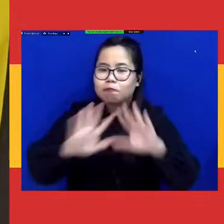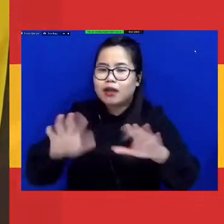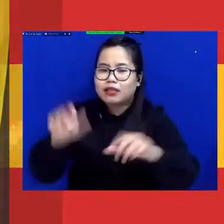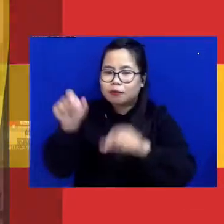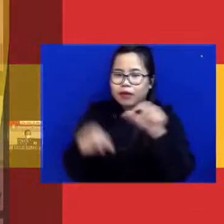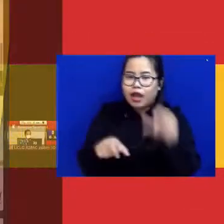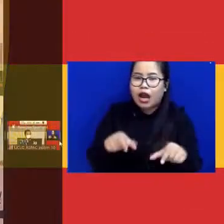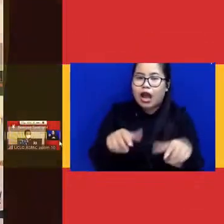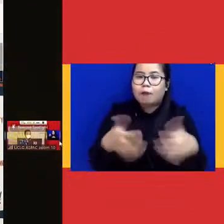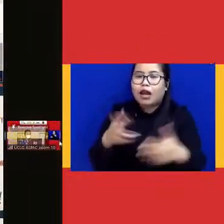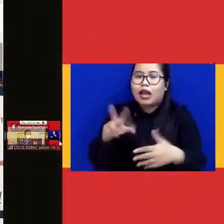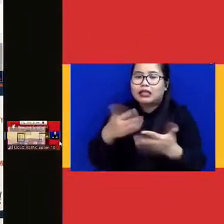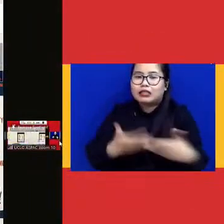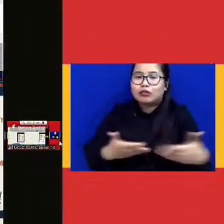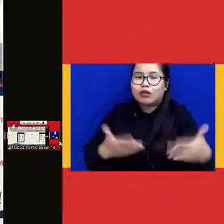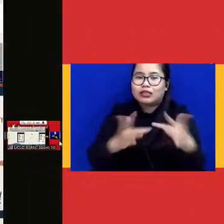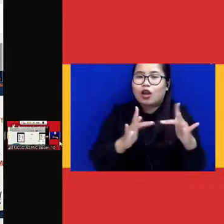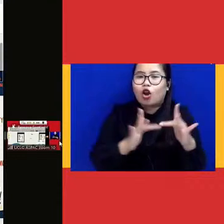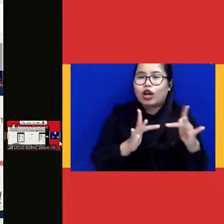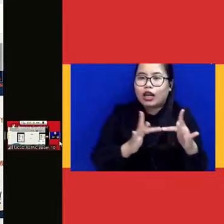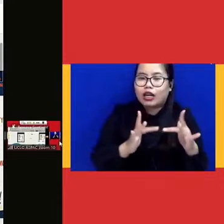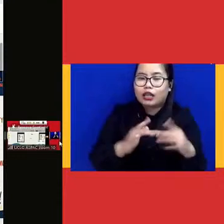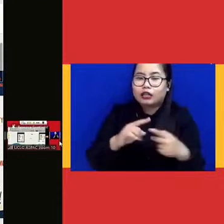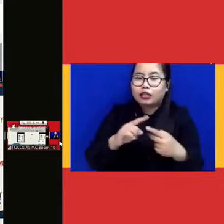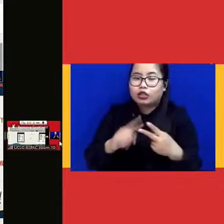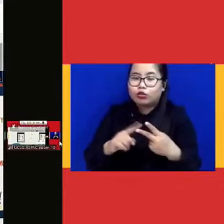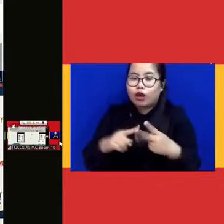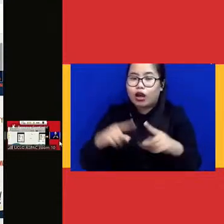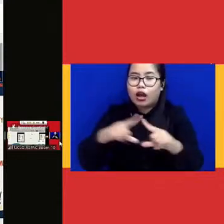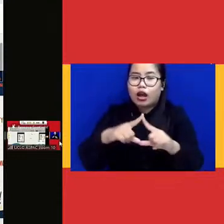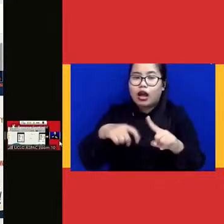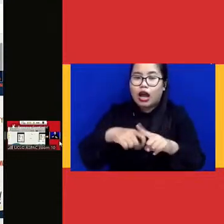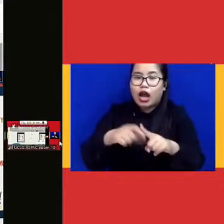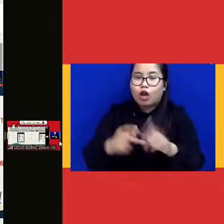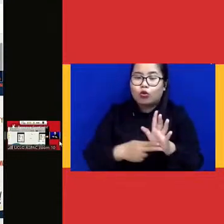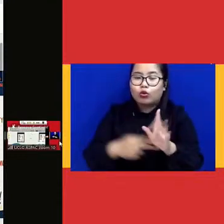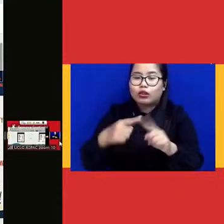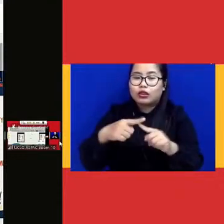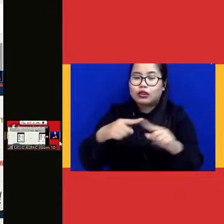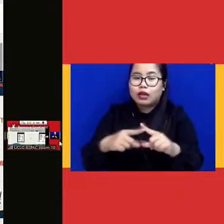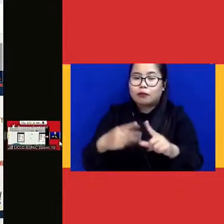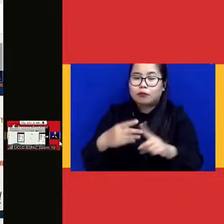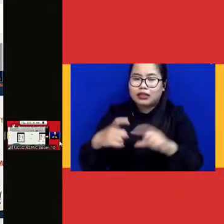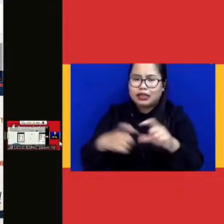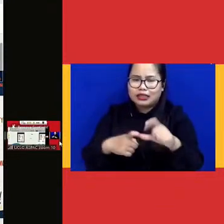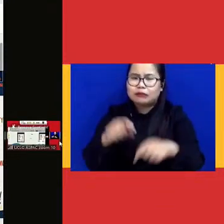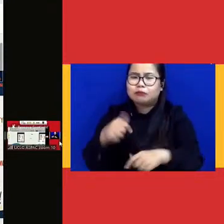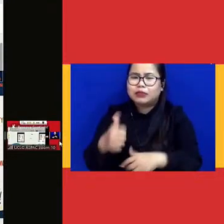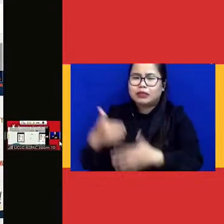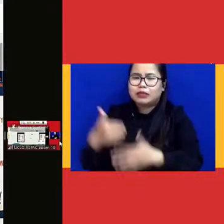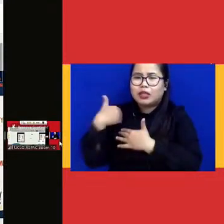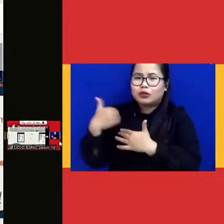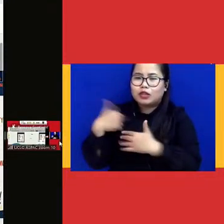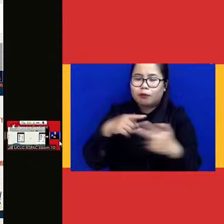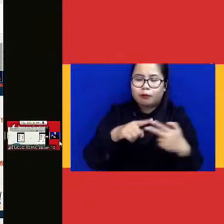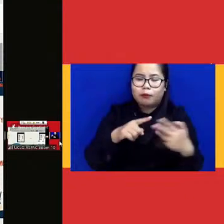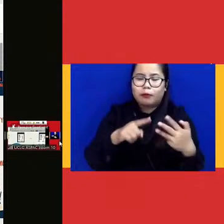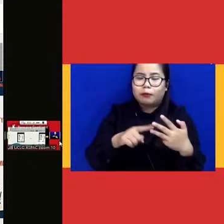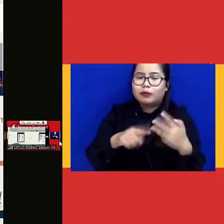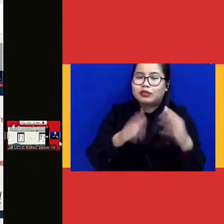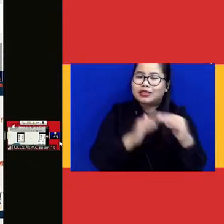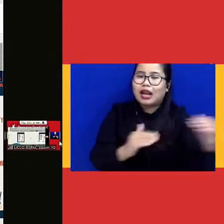online. Akuntabilitas. Jadi memang bisa dipertanggungjawabkan, kesetaraan dan